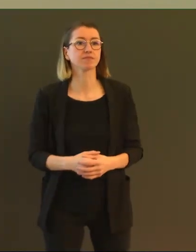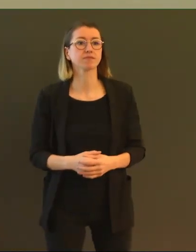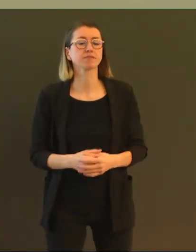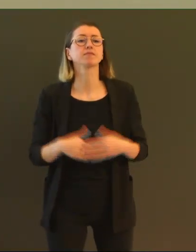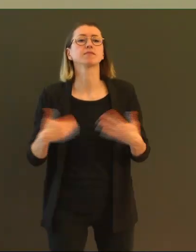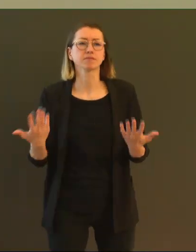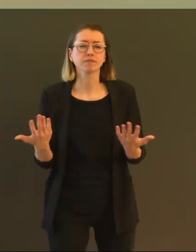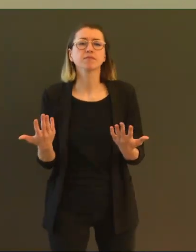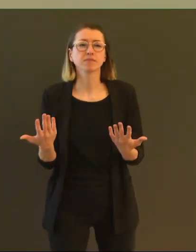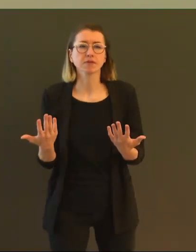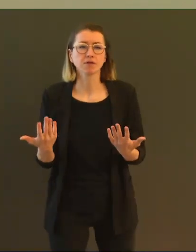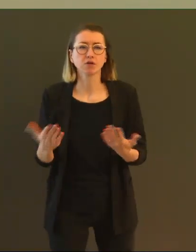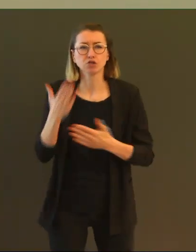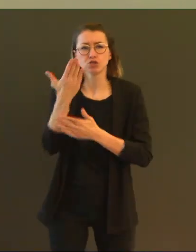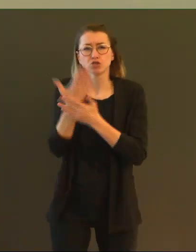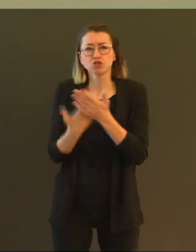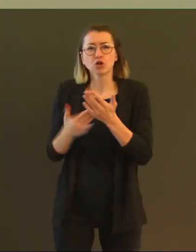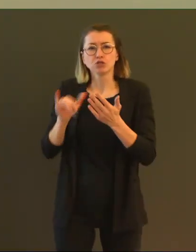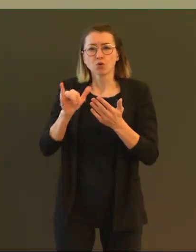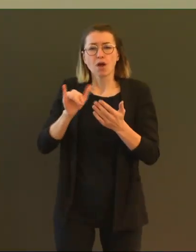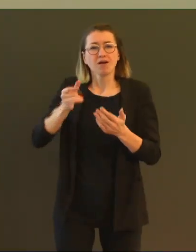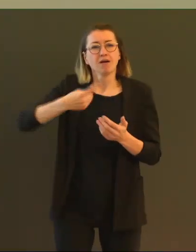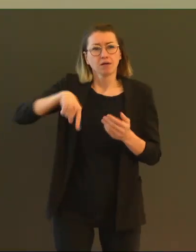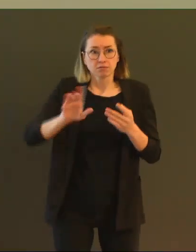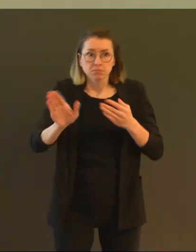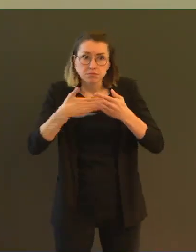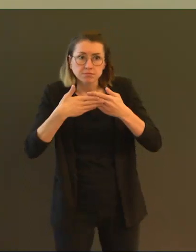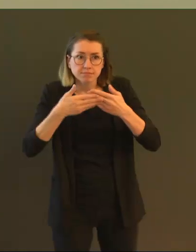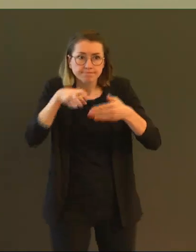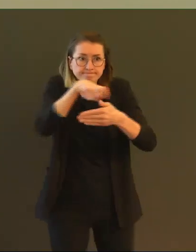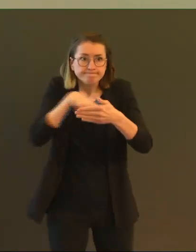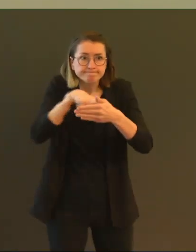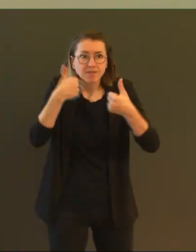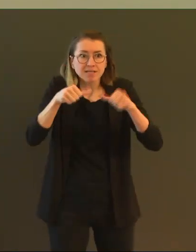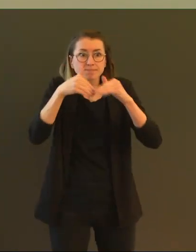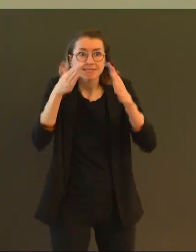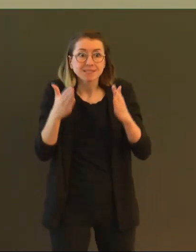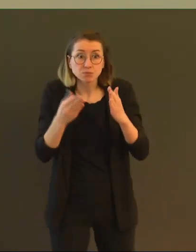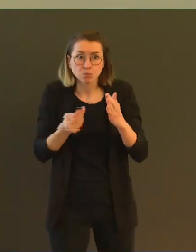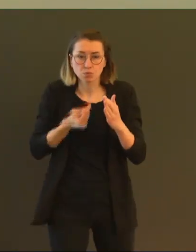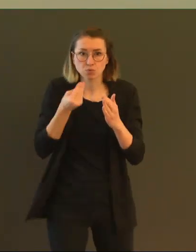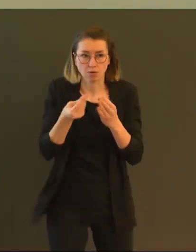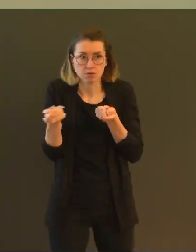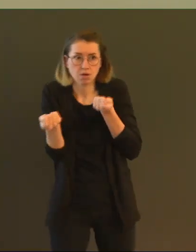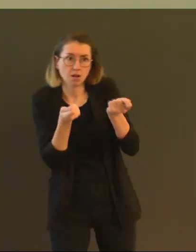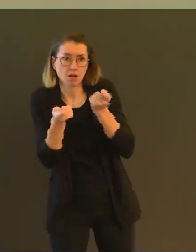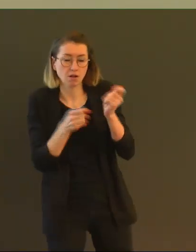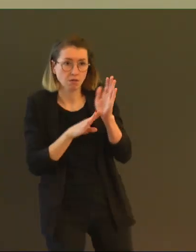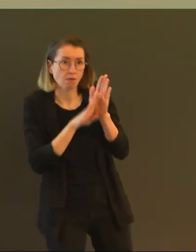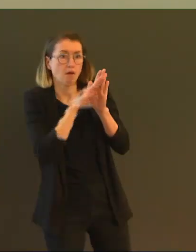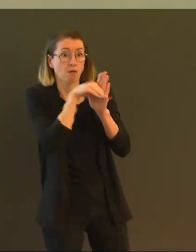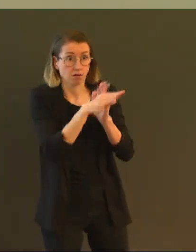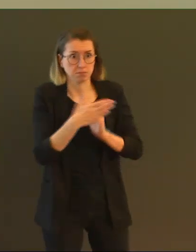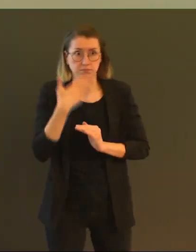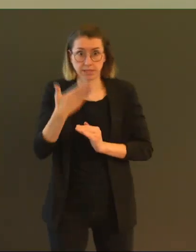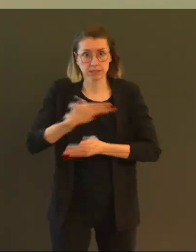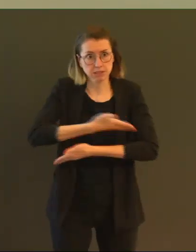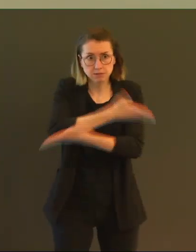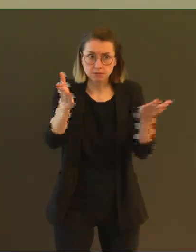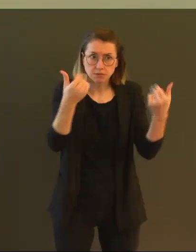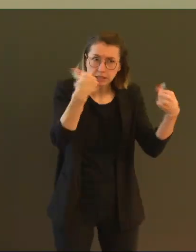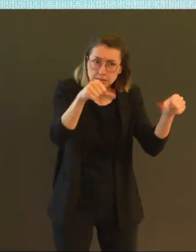confinement, Illus Ansa a été encore beaucoup plus important. Et c'est grâce à vous que cette surmortalité a heureusement pu être